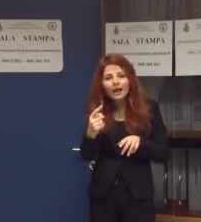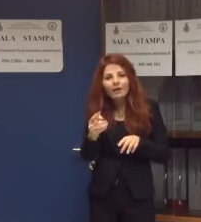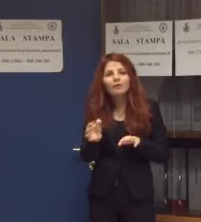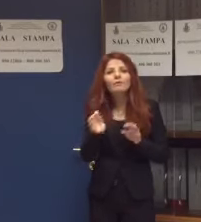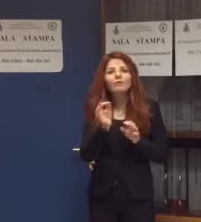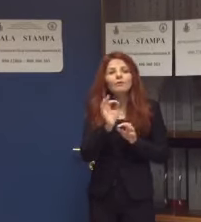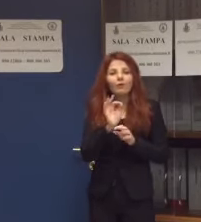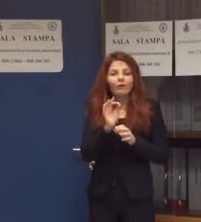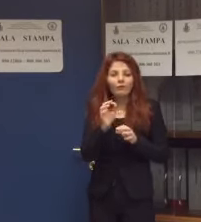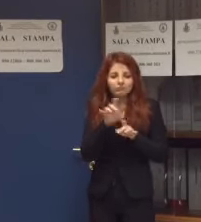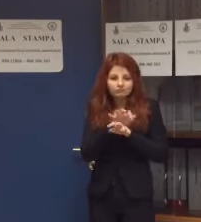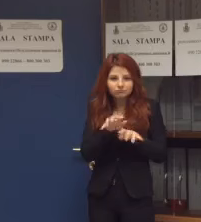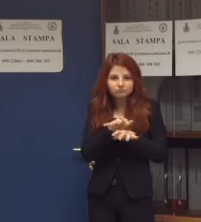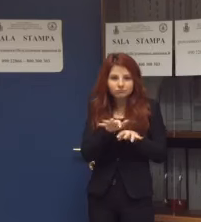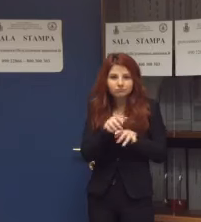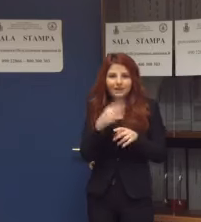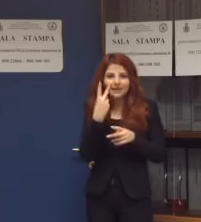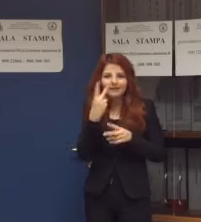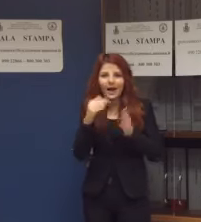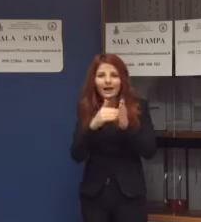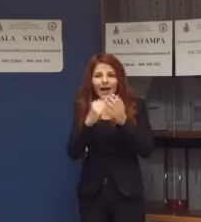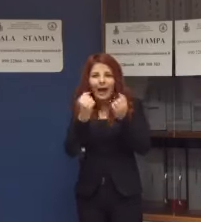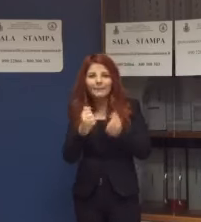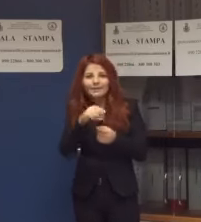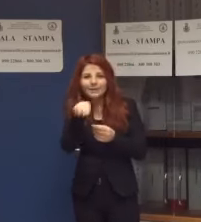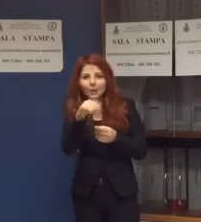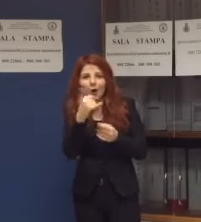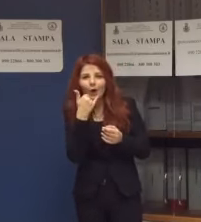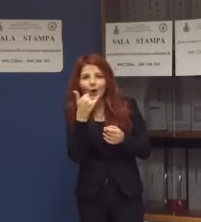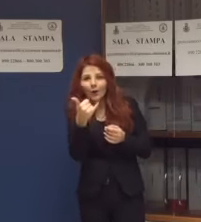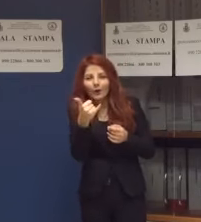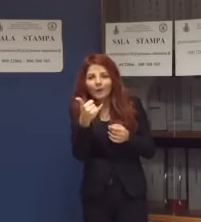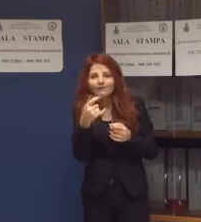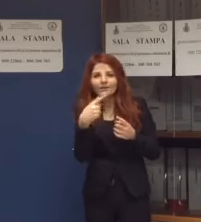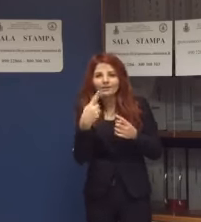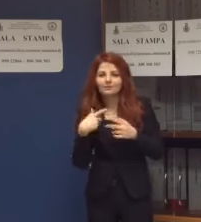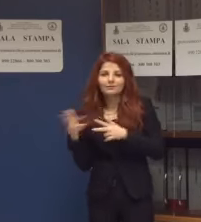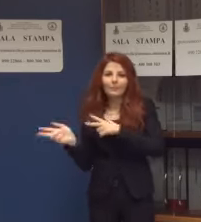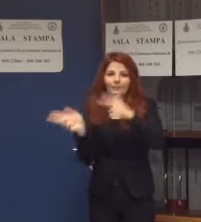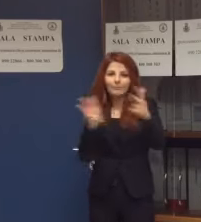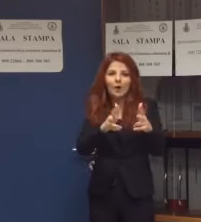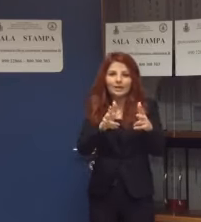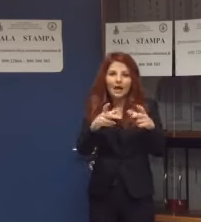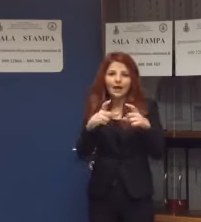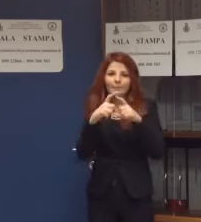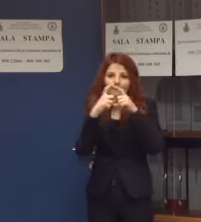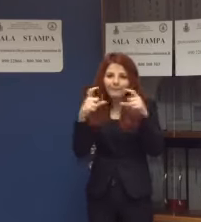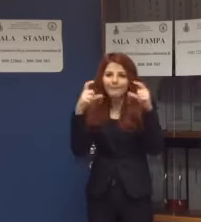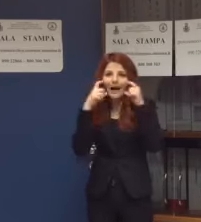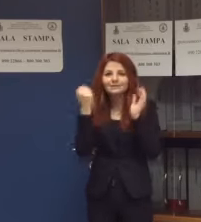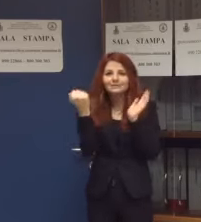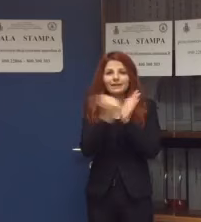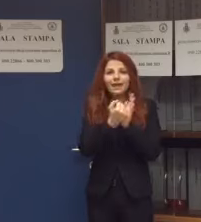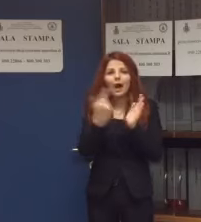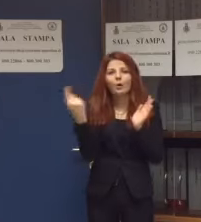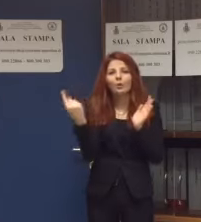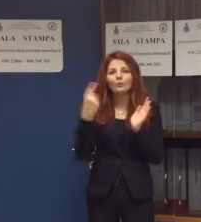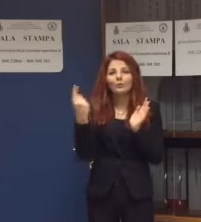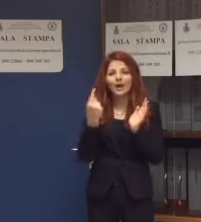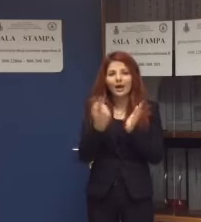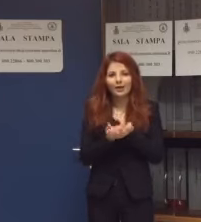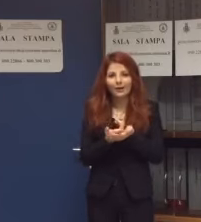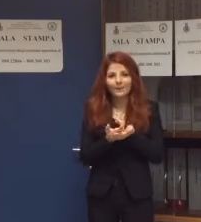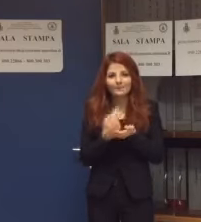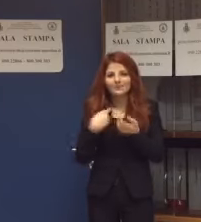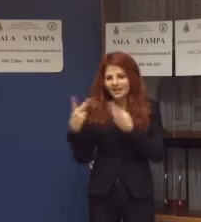così vediamo dove abiti e ti faremo recapitare questa mascherina esclusiva. Ora, mentre parla Max, ora